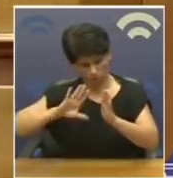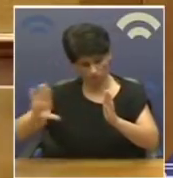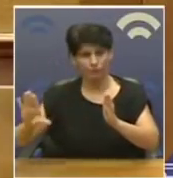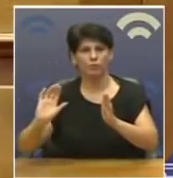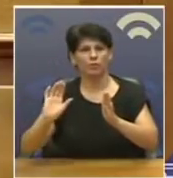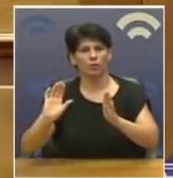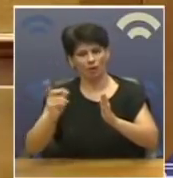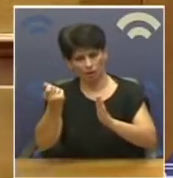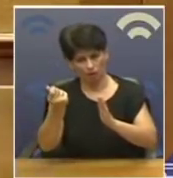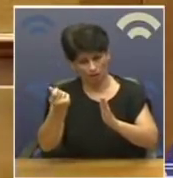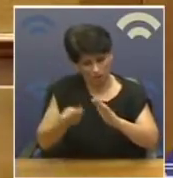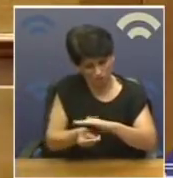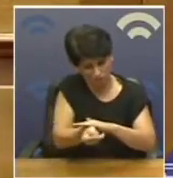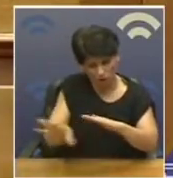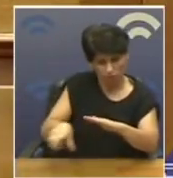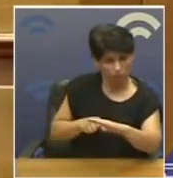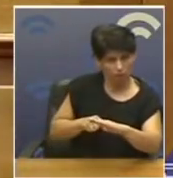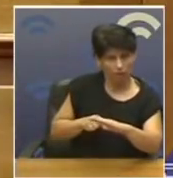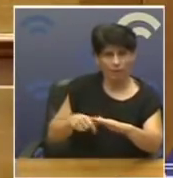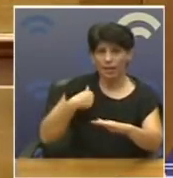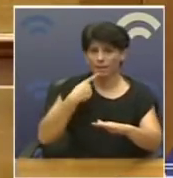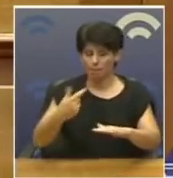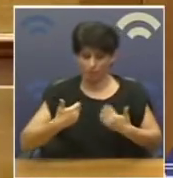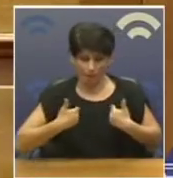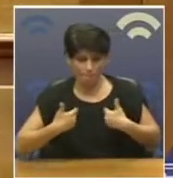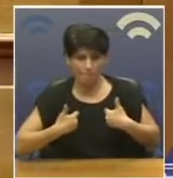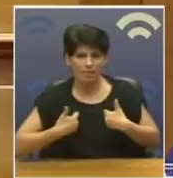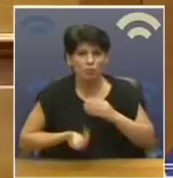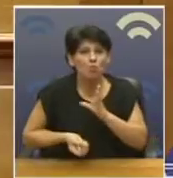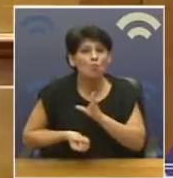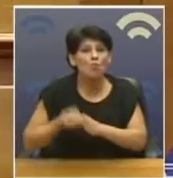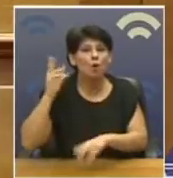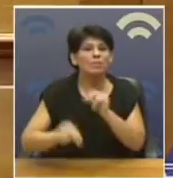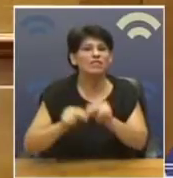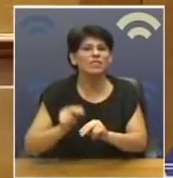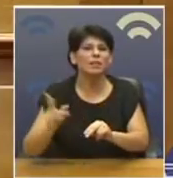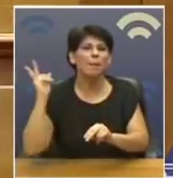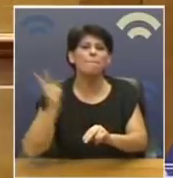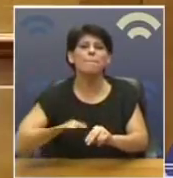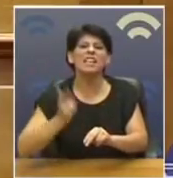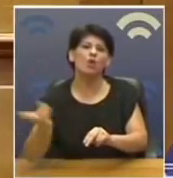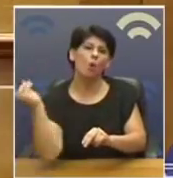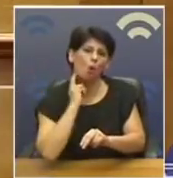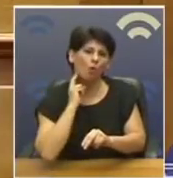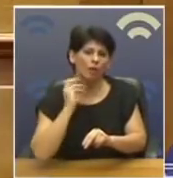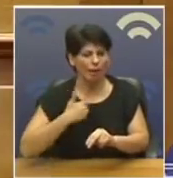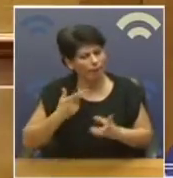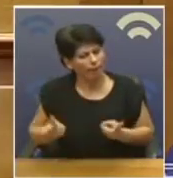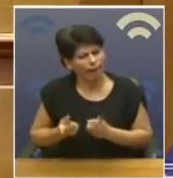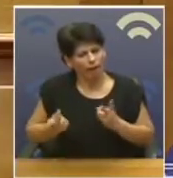κάναμε επιοικέστερη τη δωροδοκία που προέρχεται από έναν απλό πολίτη σε σχέση με την